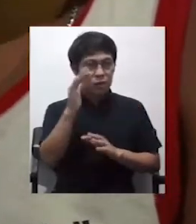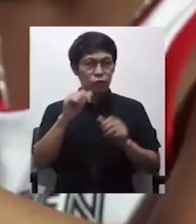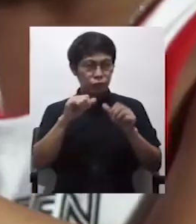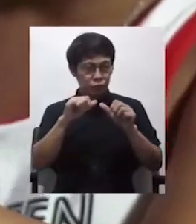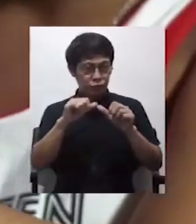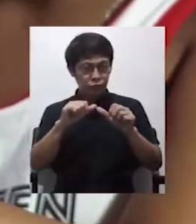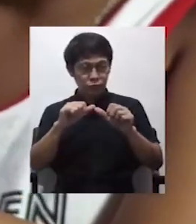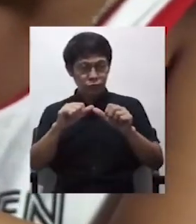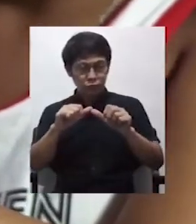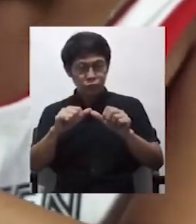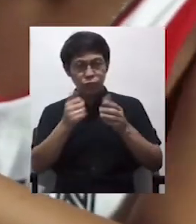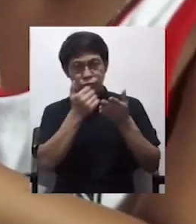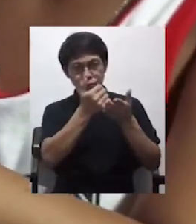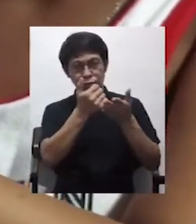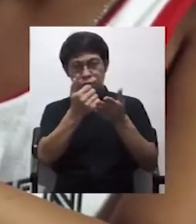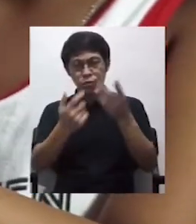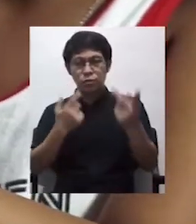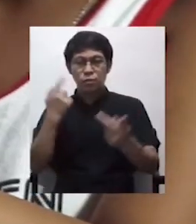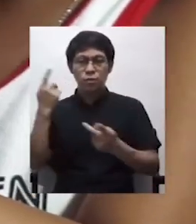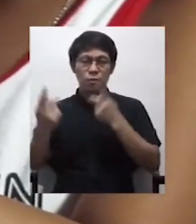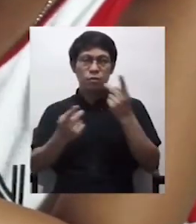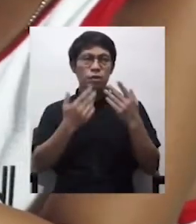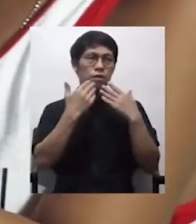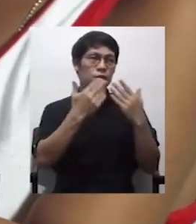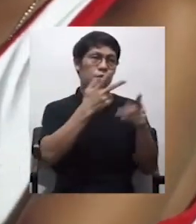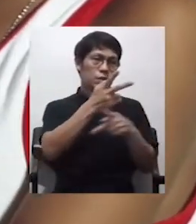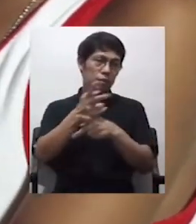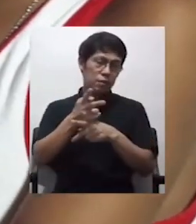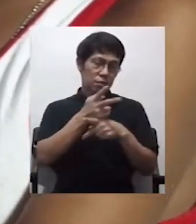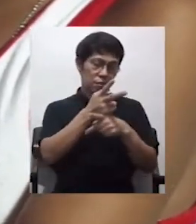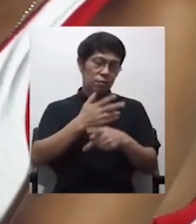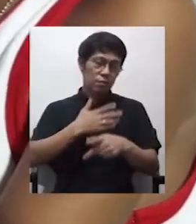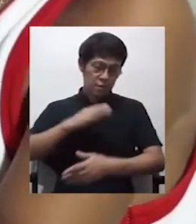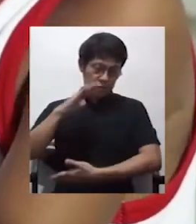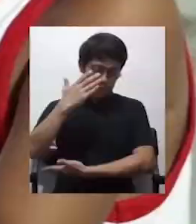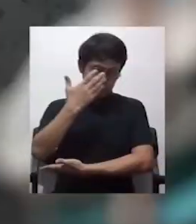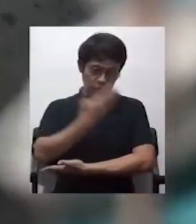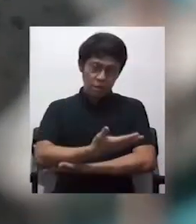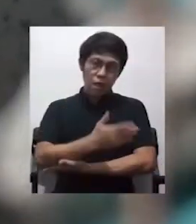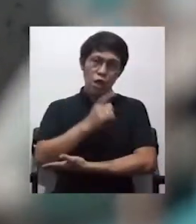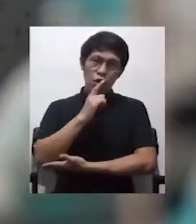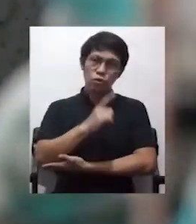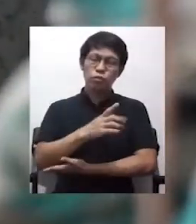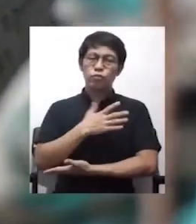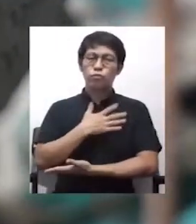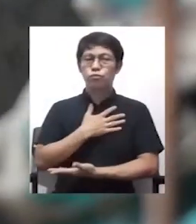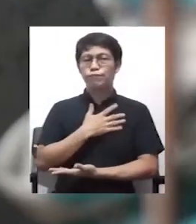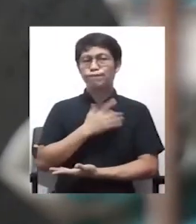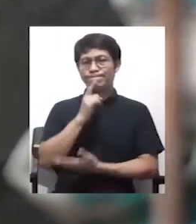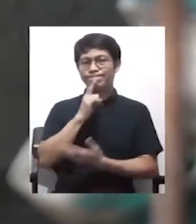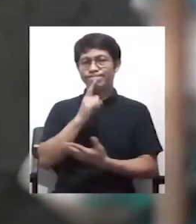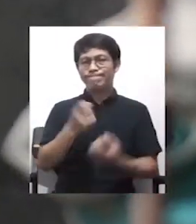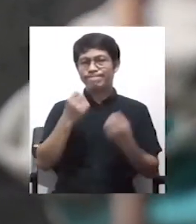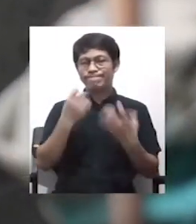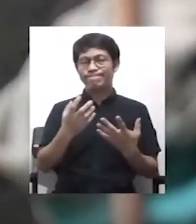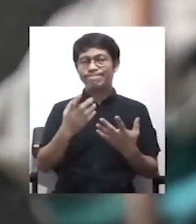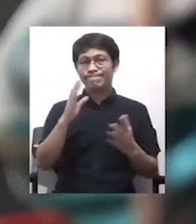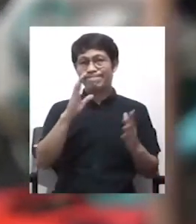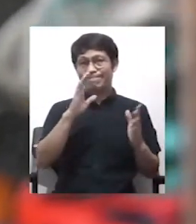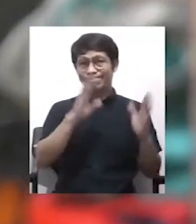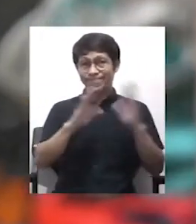ko. Napakabigat ng dinadaanan ng mga batang merong acute lymphocytic leukemia. Nagsisimula rin sa mga